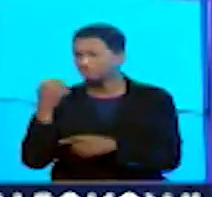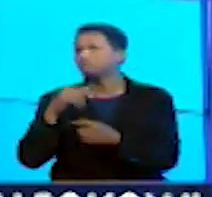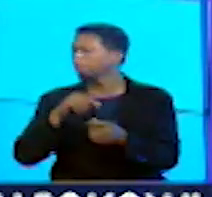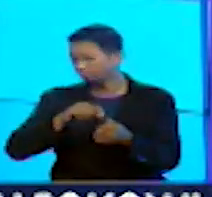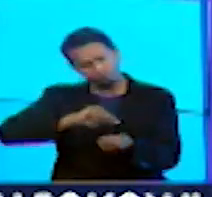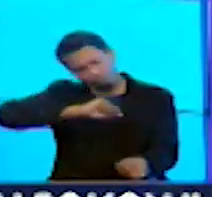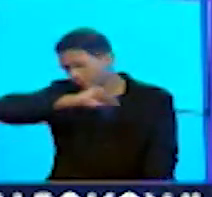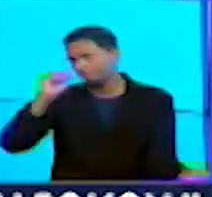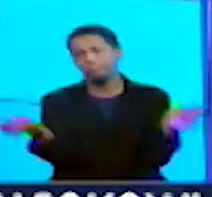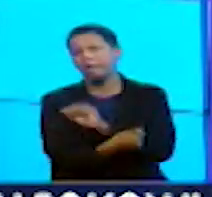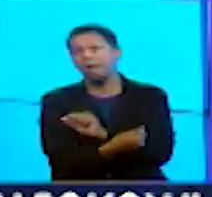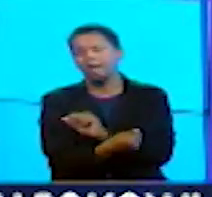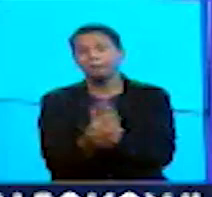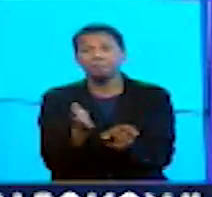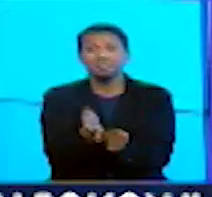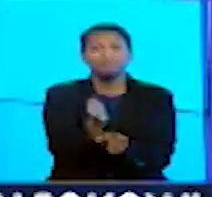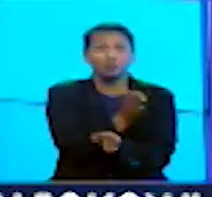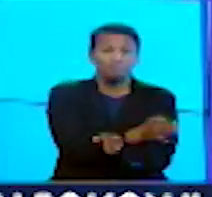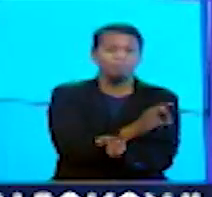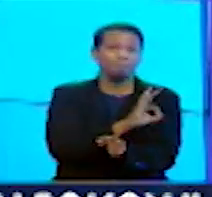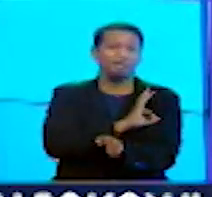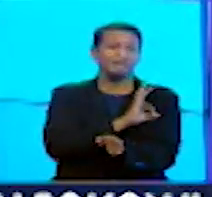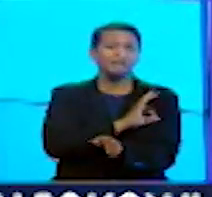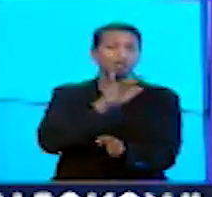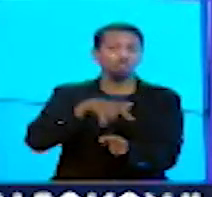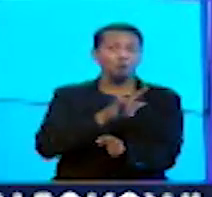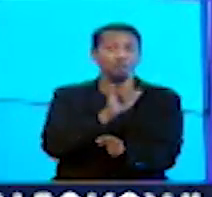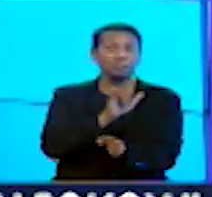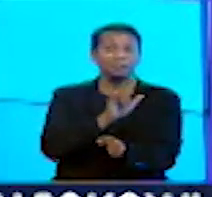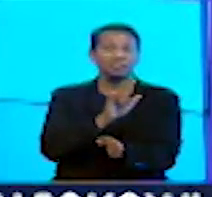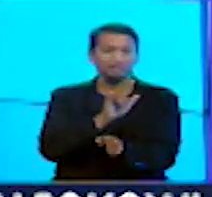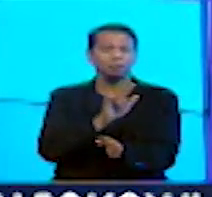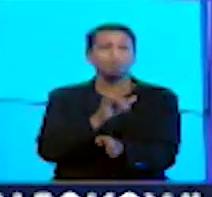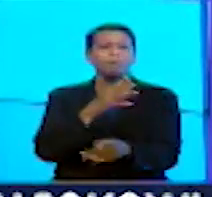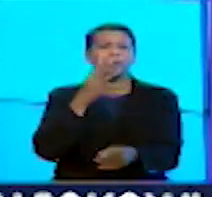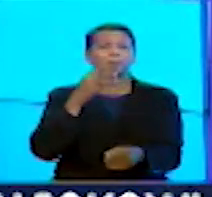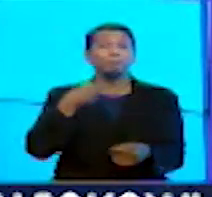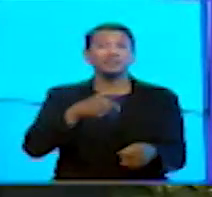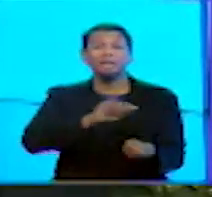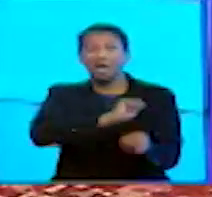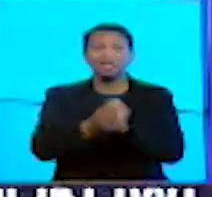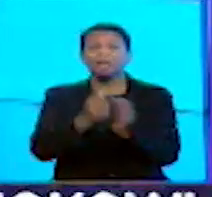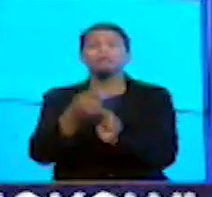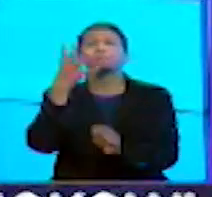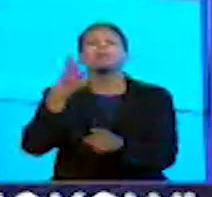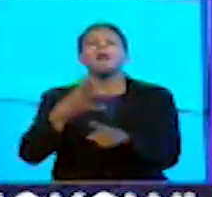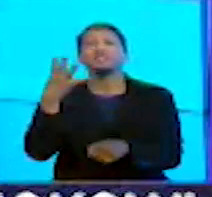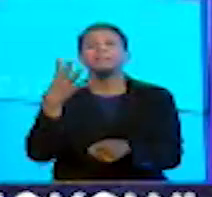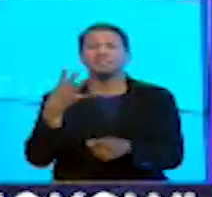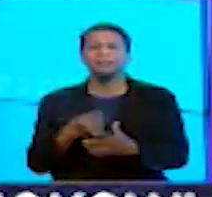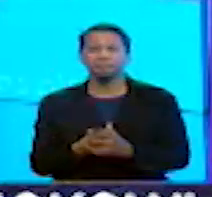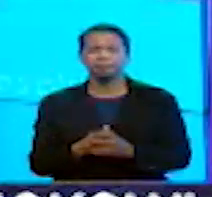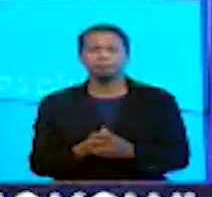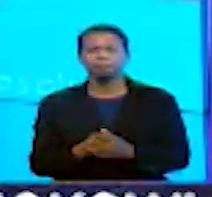kepemimpinannya, Presiden Jokowi tercatat 4 kali mereshuffle kabinetnya. Entah kebetulan atau tidak, 5 kali reshuffle kabinet selama 2